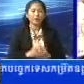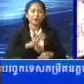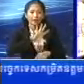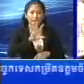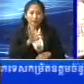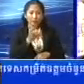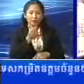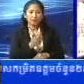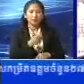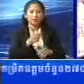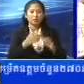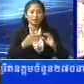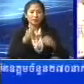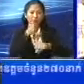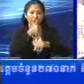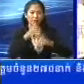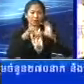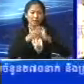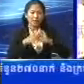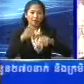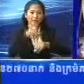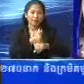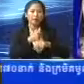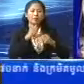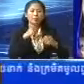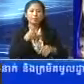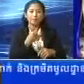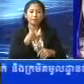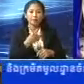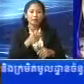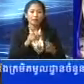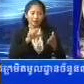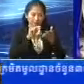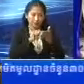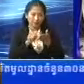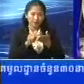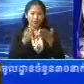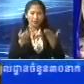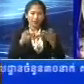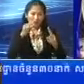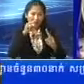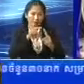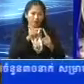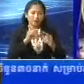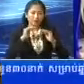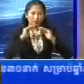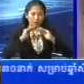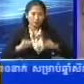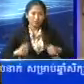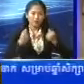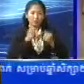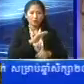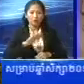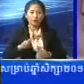ជានិងជាសហប្រធាននៃអងវេទិកាបានបញ្ជាក់ថាប្រធានបទនៃវេទិកានេះគឺផ្ដោតទៅលើសុខុមាលភាពកុមារជ